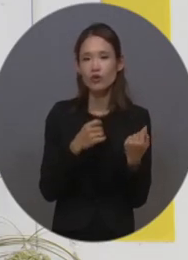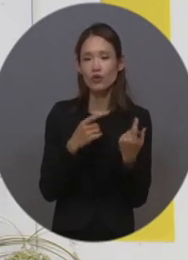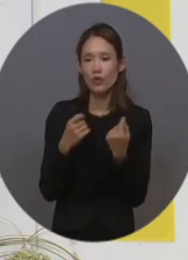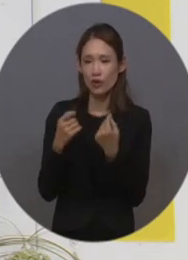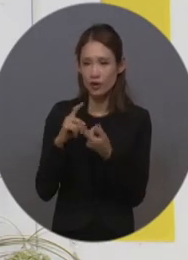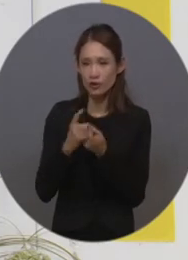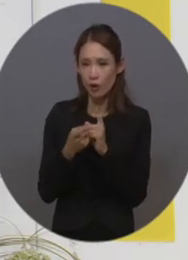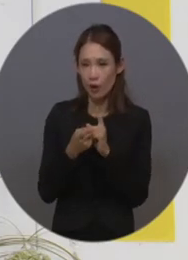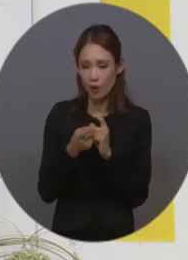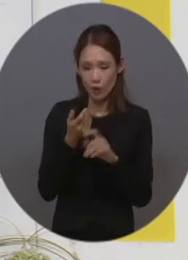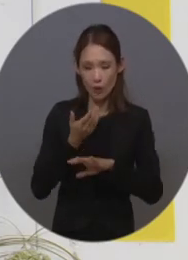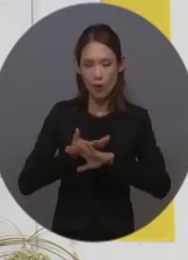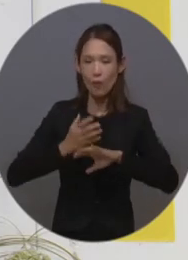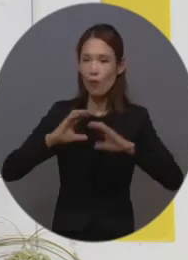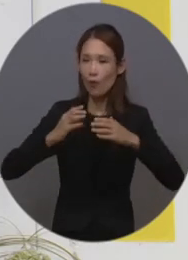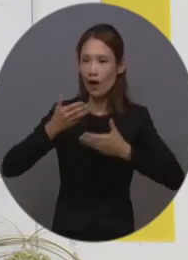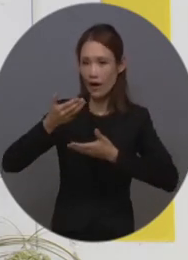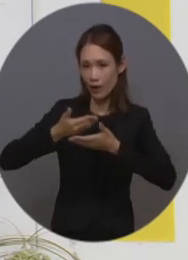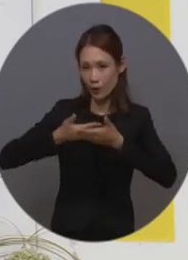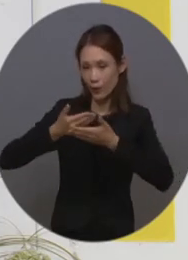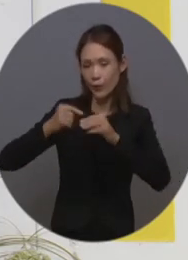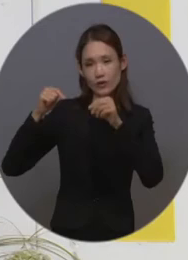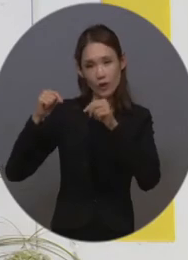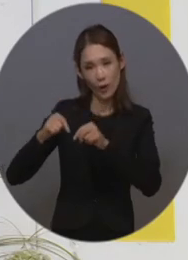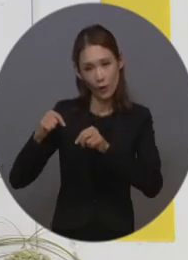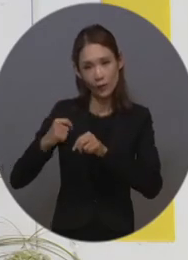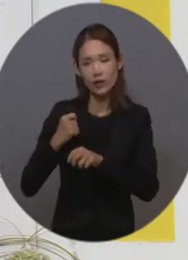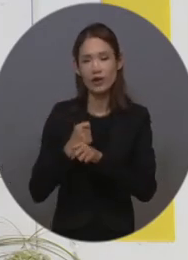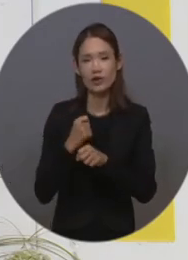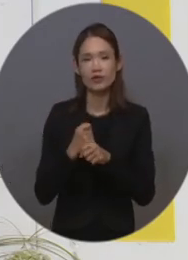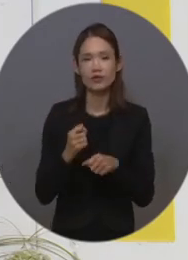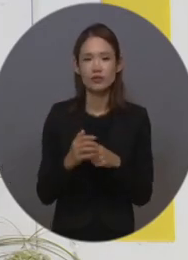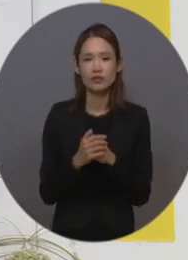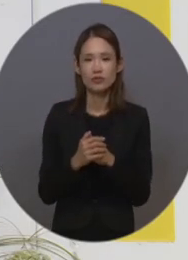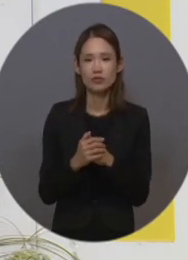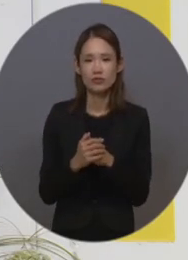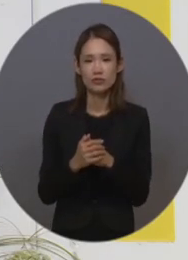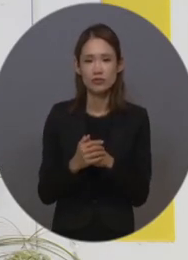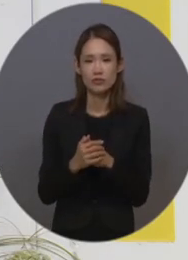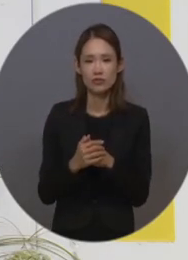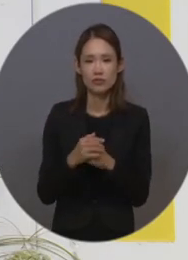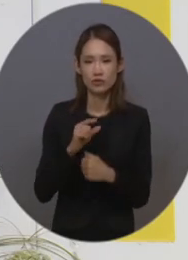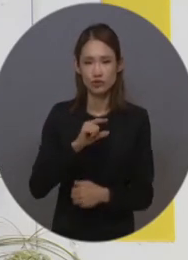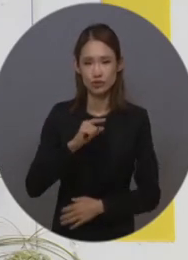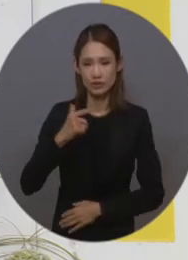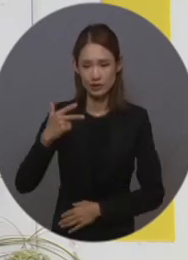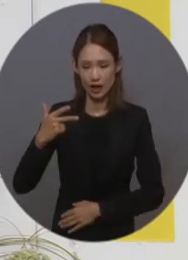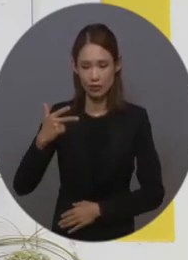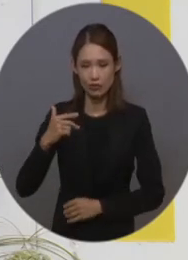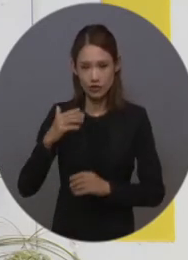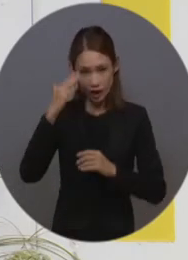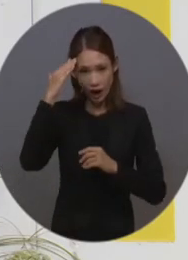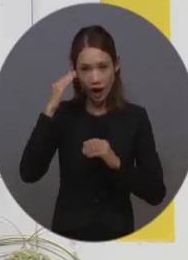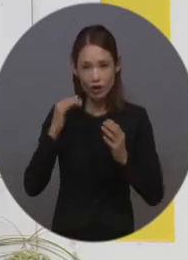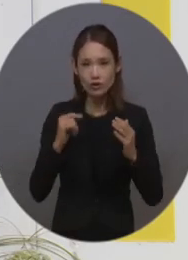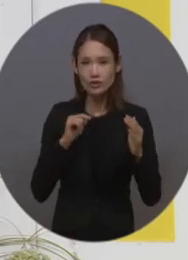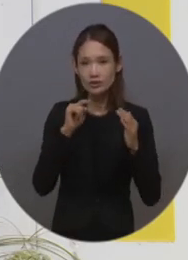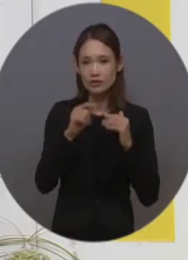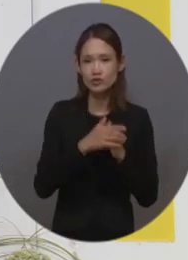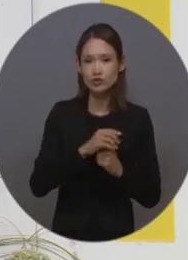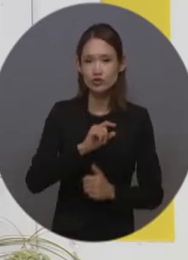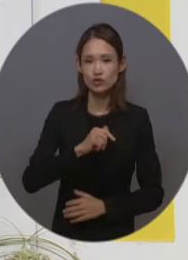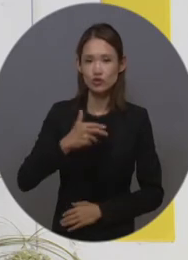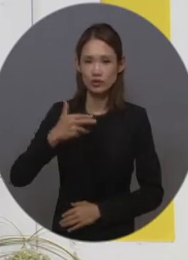서로 외교도 하고 네. 협상도 하고 세일즈도 해야 되거든요. 네, 네. 그래서 저는 G7에 한국이 들어가면